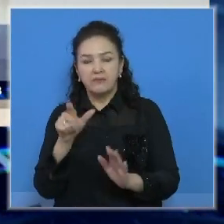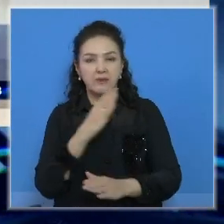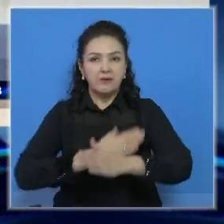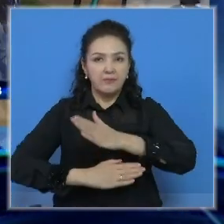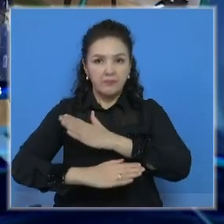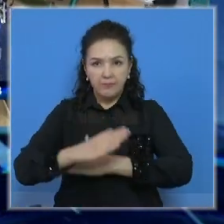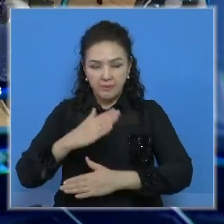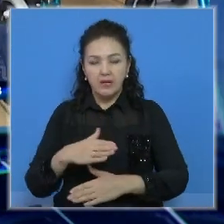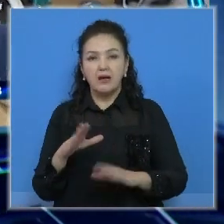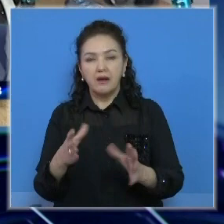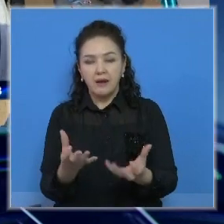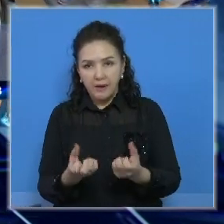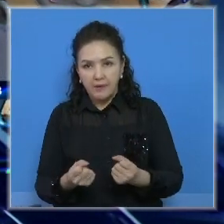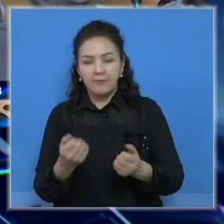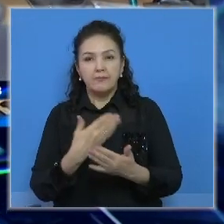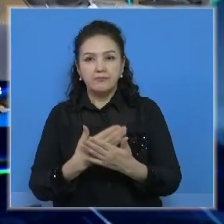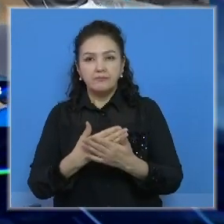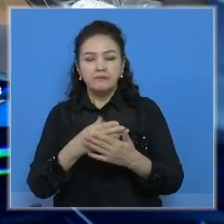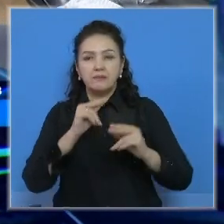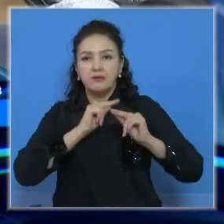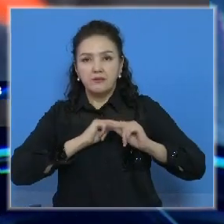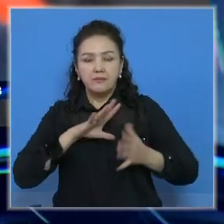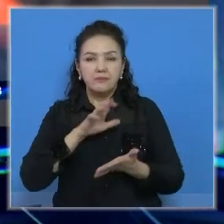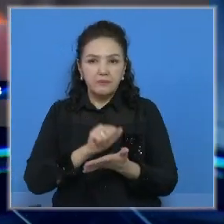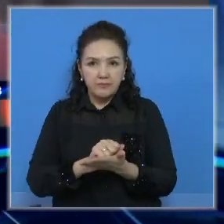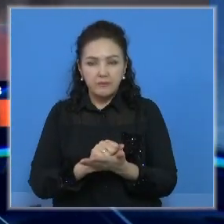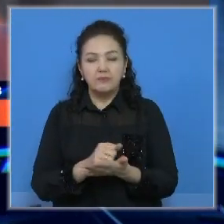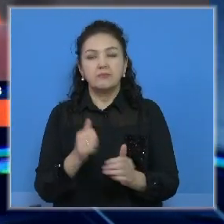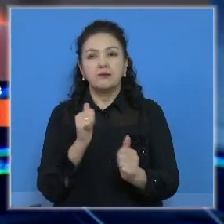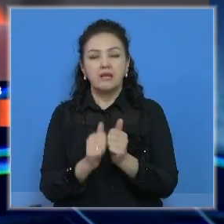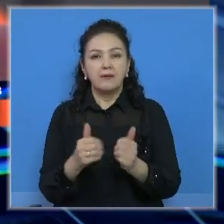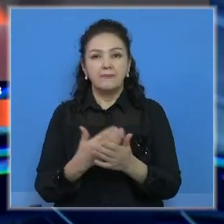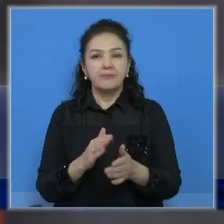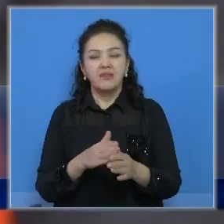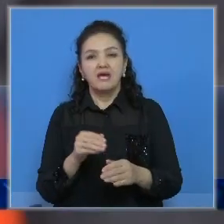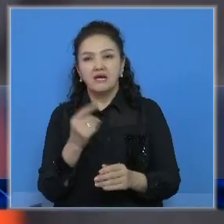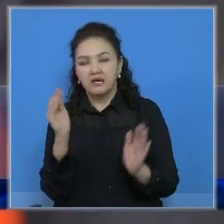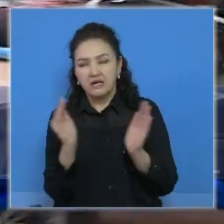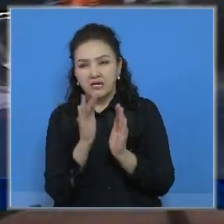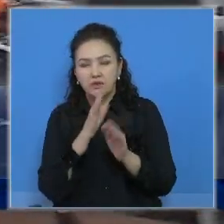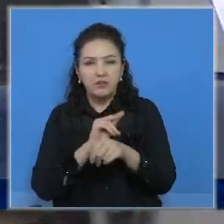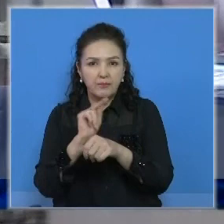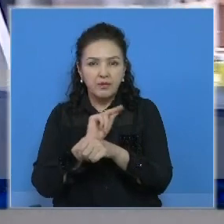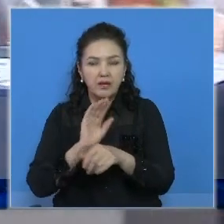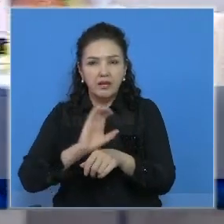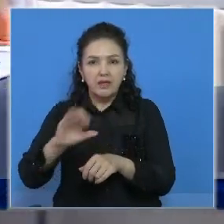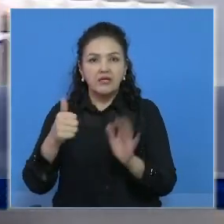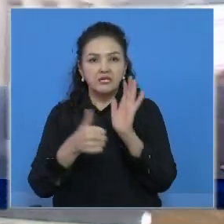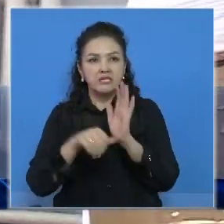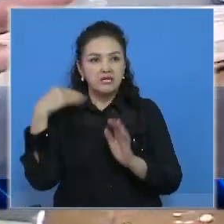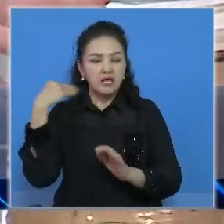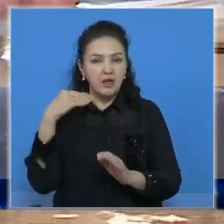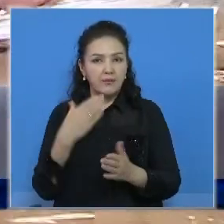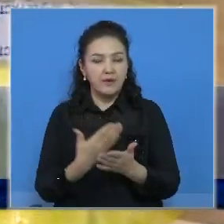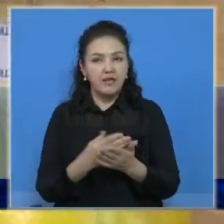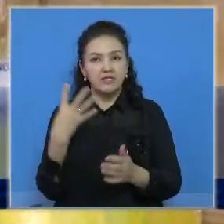ограниченными возможностями были охвачены активными мерами содействия занятости. В частности, на краткосрочное профессиональное обучение было направлено 6 актюбинцев.